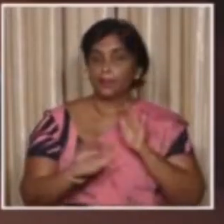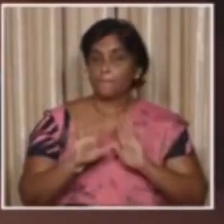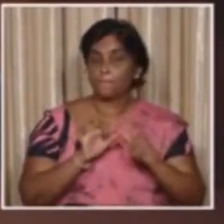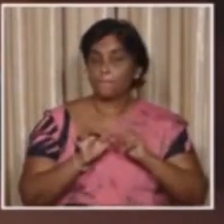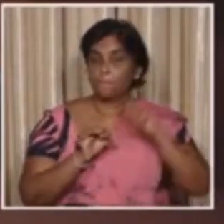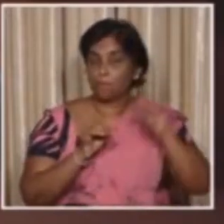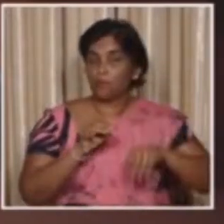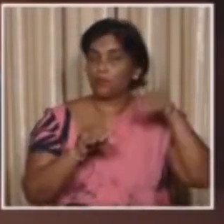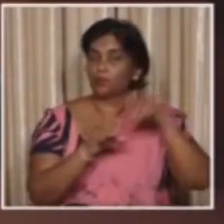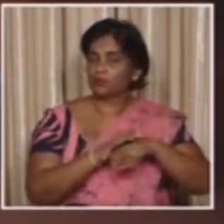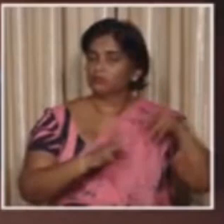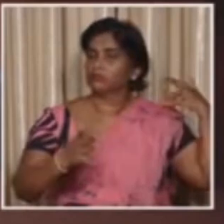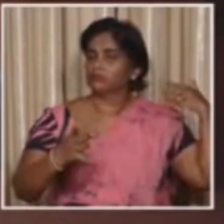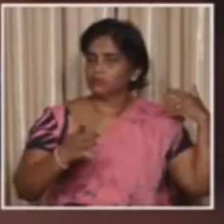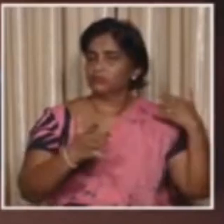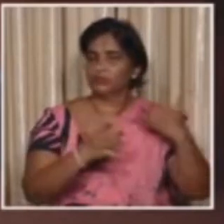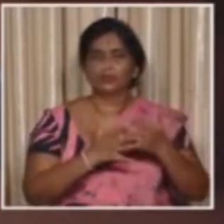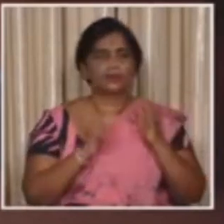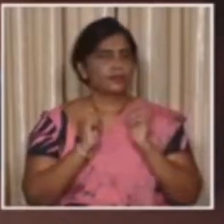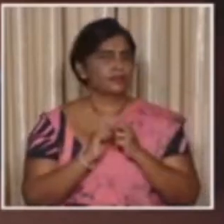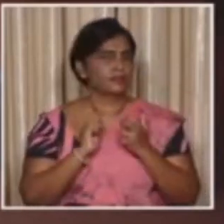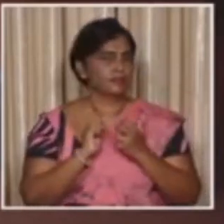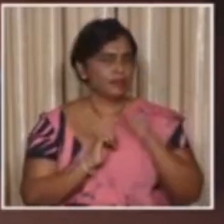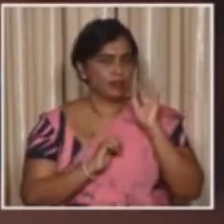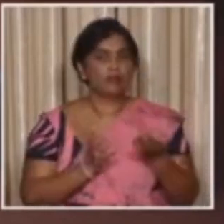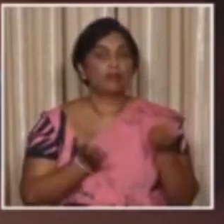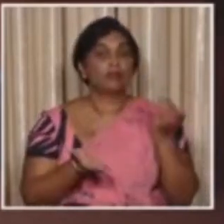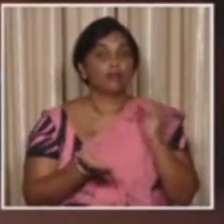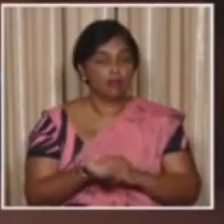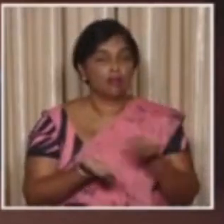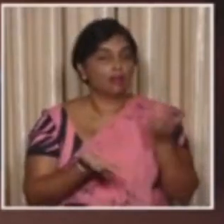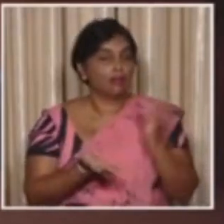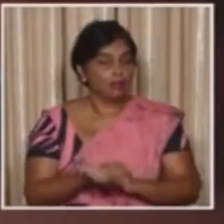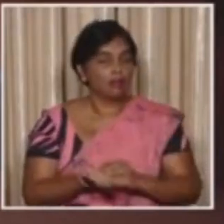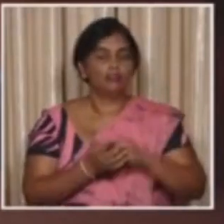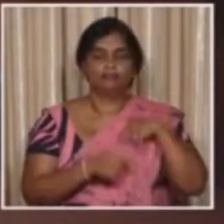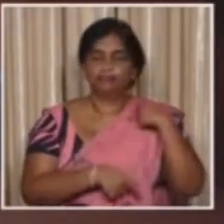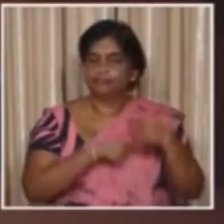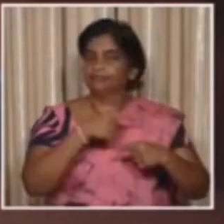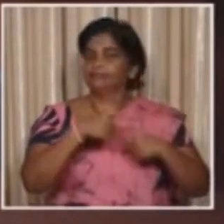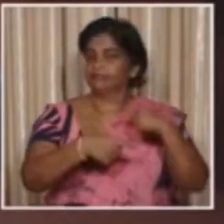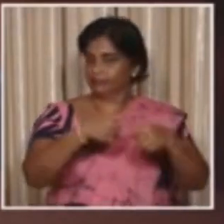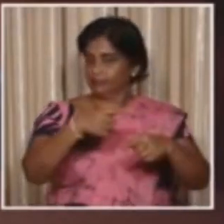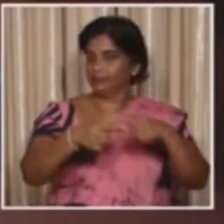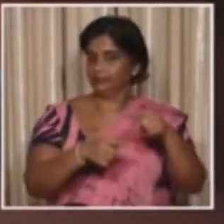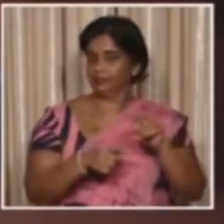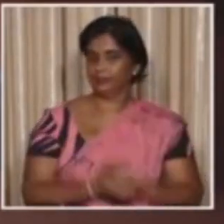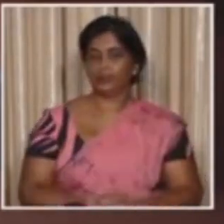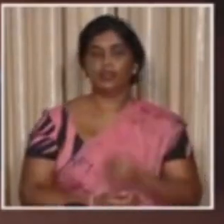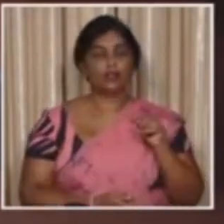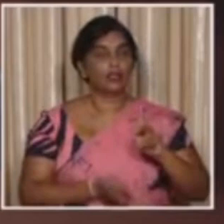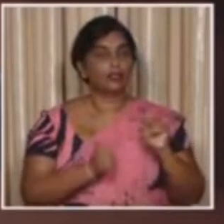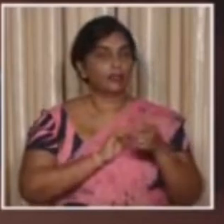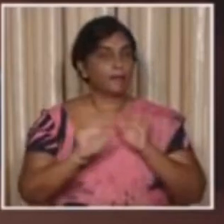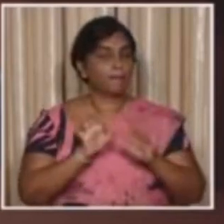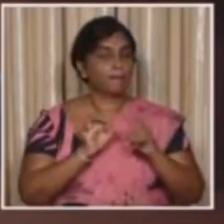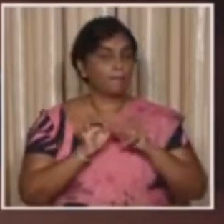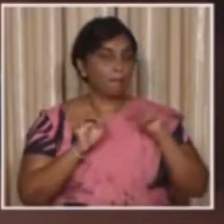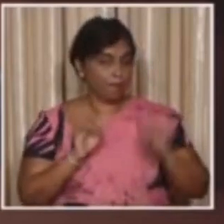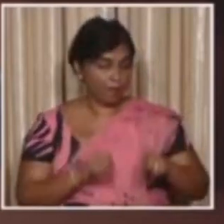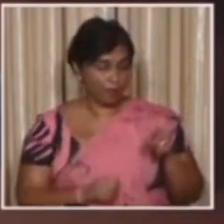මණ්ඩලය තුළ දීර්ඝ කාලයක් පවතින අර්බුදය තමයි නැවත මේ නැවත නැවත පෙරලමින් එන්නේ කියලා. මේ ක්‍රිකට් පාලක